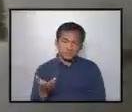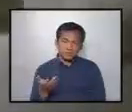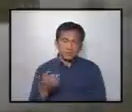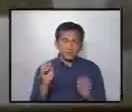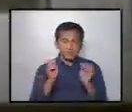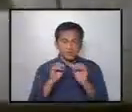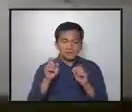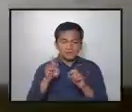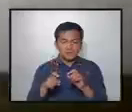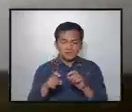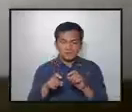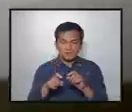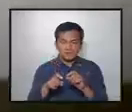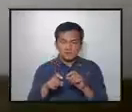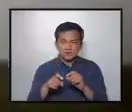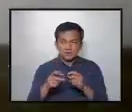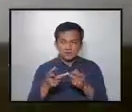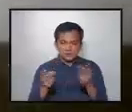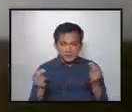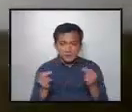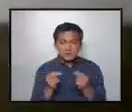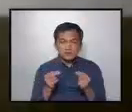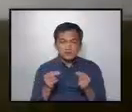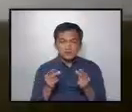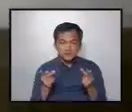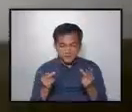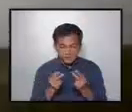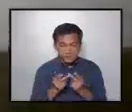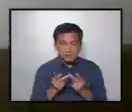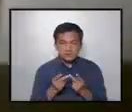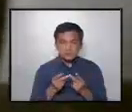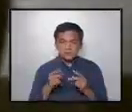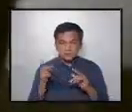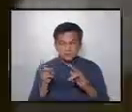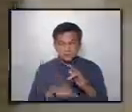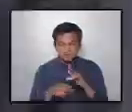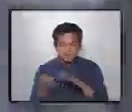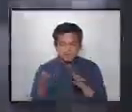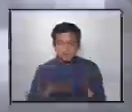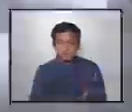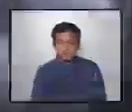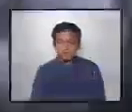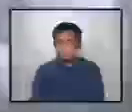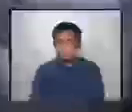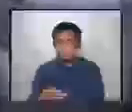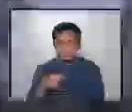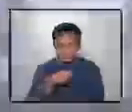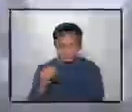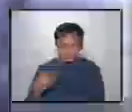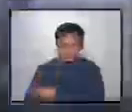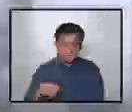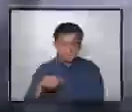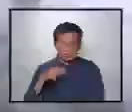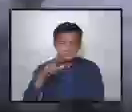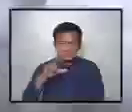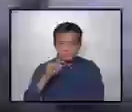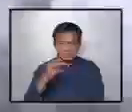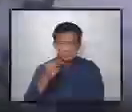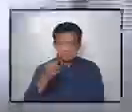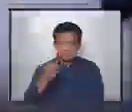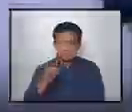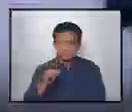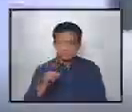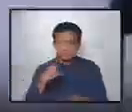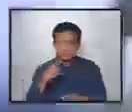wala na dapat puwang sa parusang kamatayan? Sa ancient China, may Ling Chi o death by a